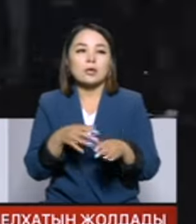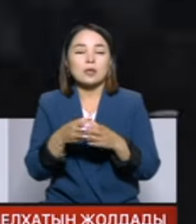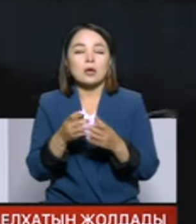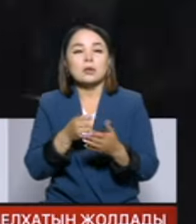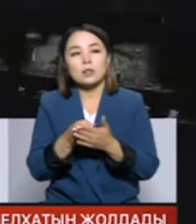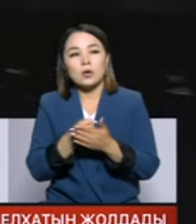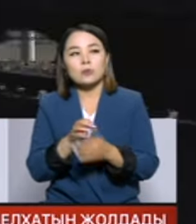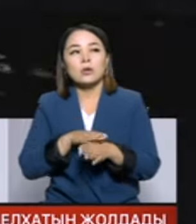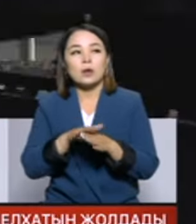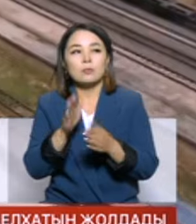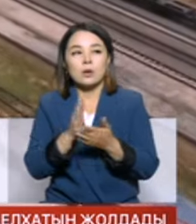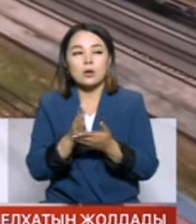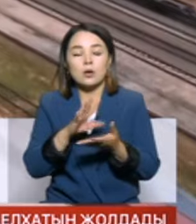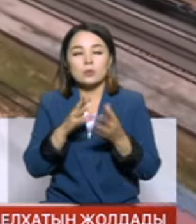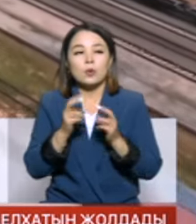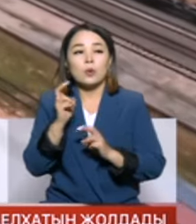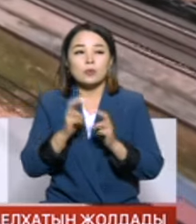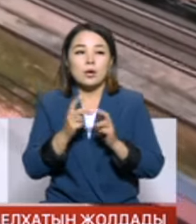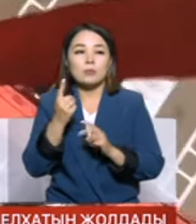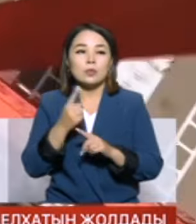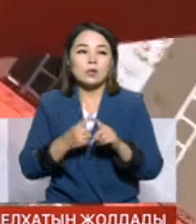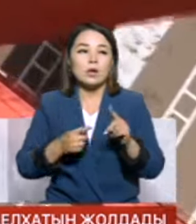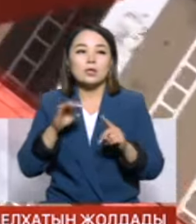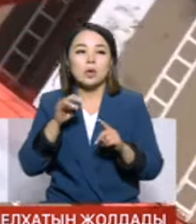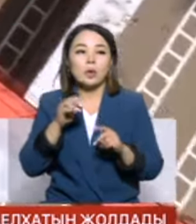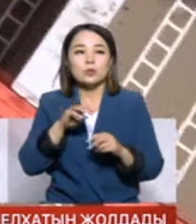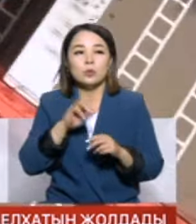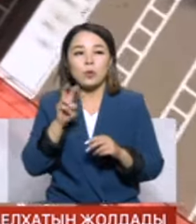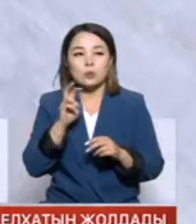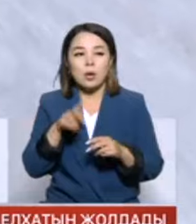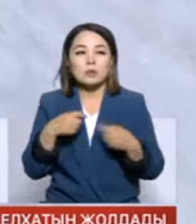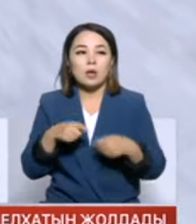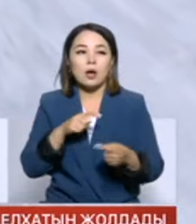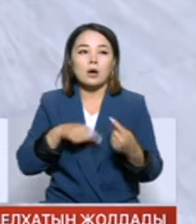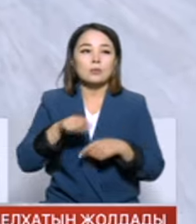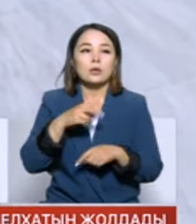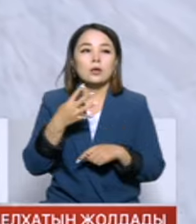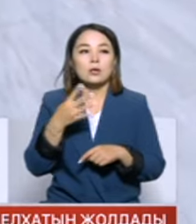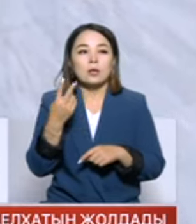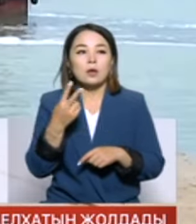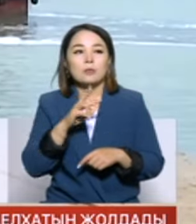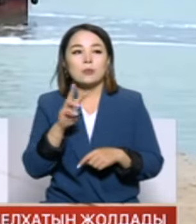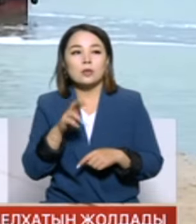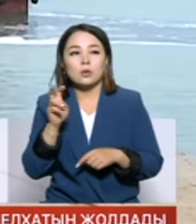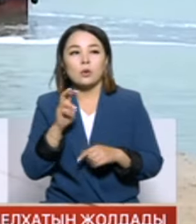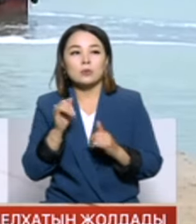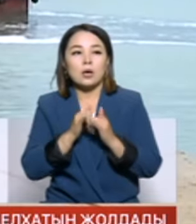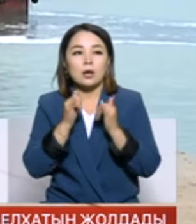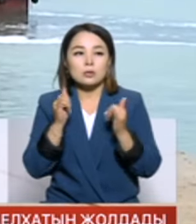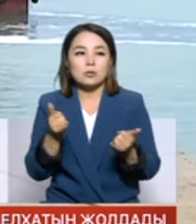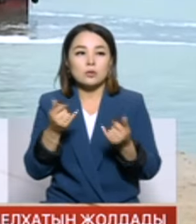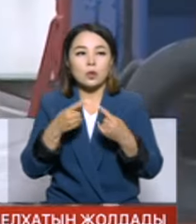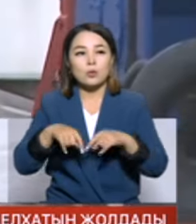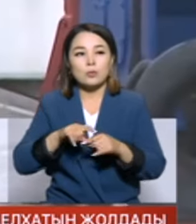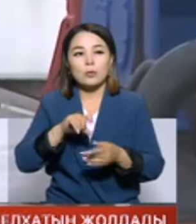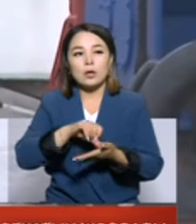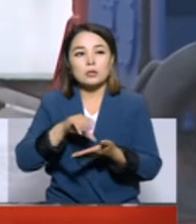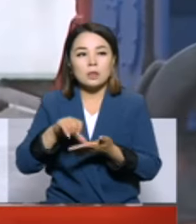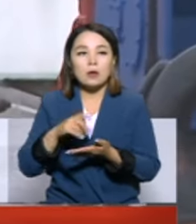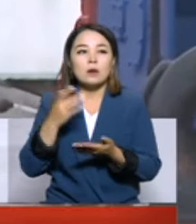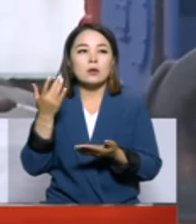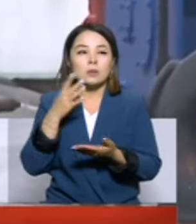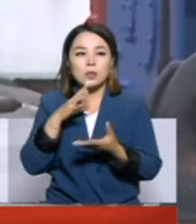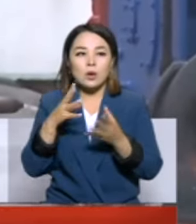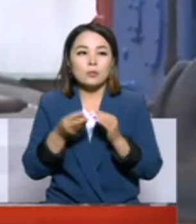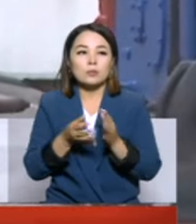деді. Қазір ұйымның жалпы ішкі өнімі 1,5 триллион доллар, ал тауар айналымы 42 миллиард доллардан асты. Бірақ ұйым әлеуеті әлдеқайда